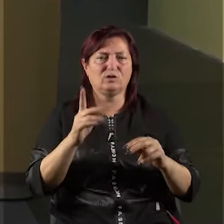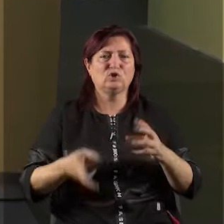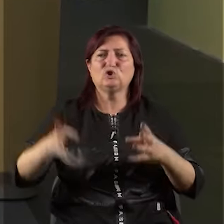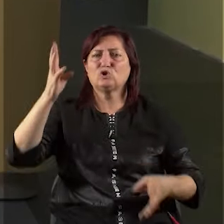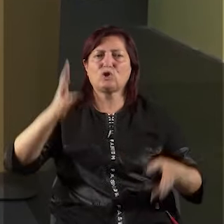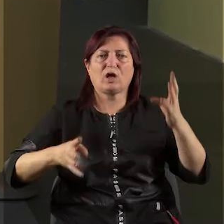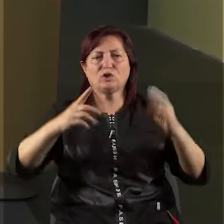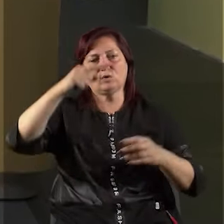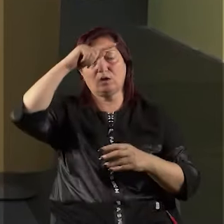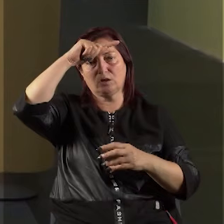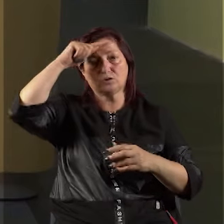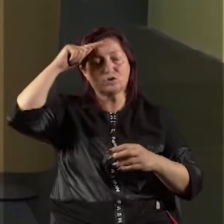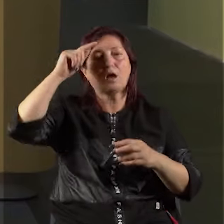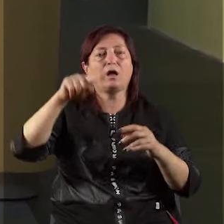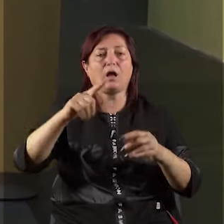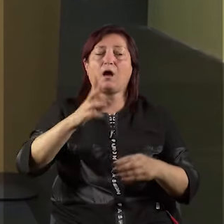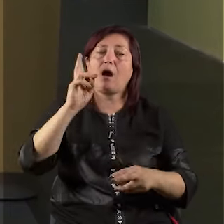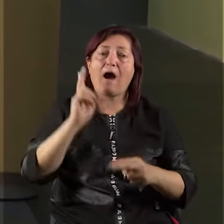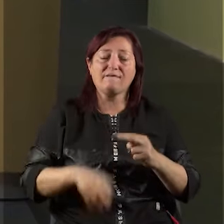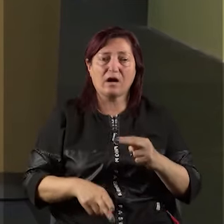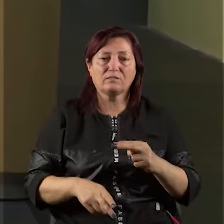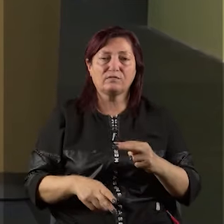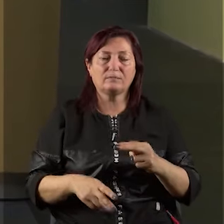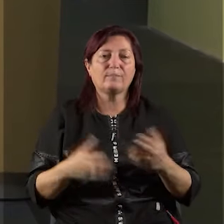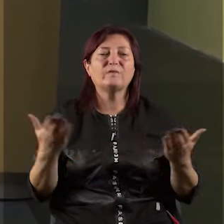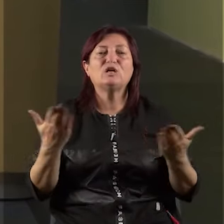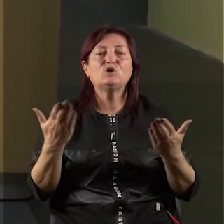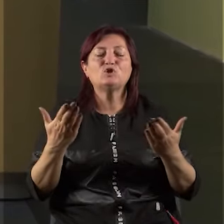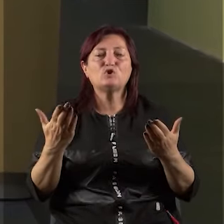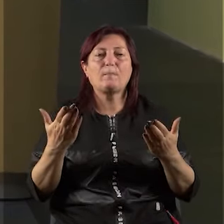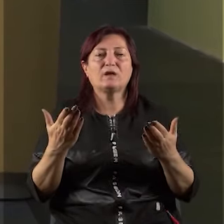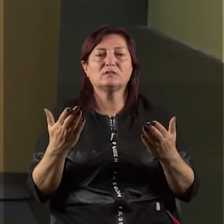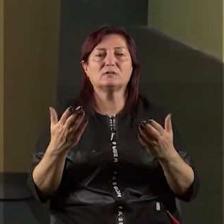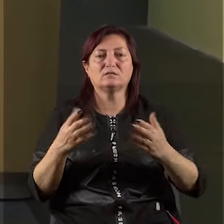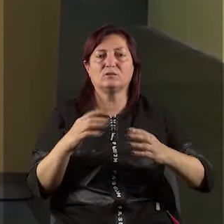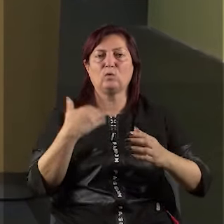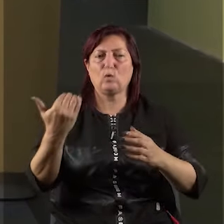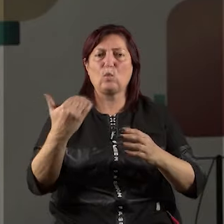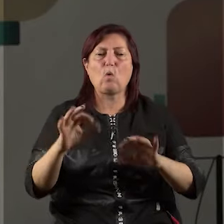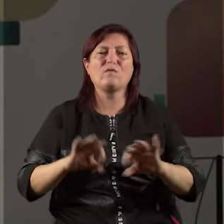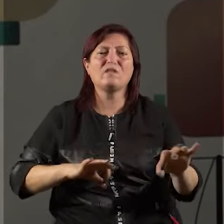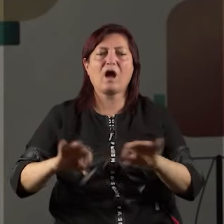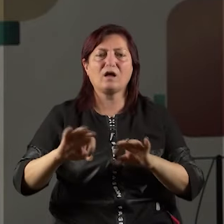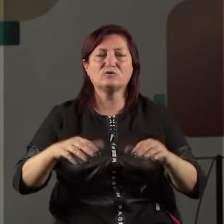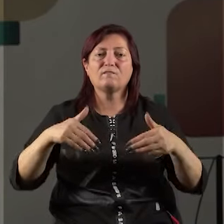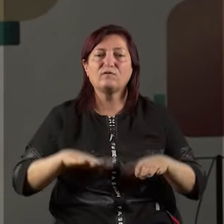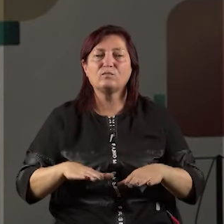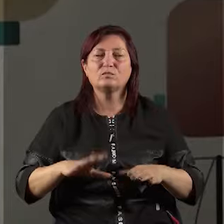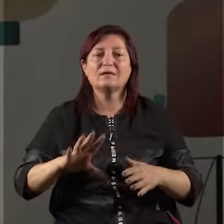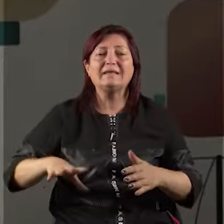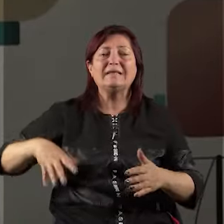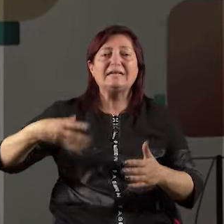շենքերի ճակատագրերը այսպես ավարտվի, ինչպես այդ նախագծերն են որոշելու,